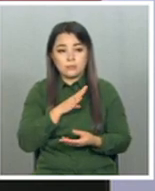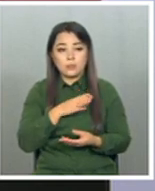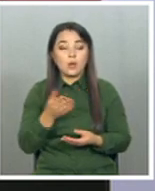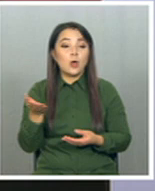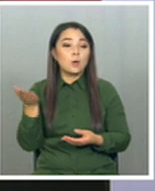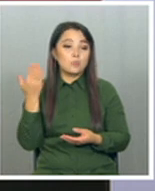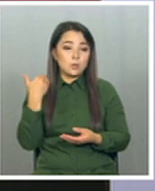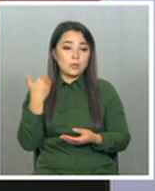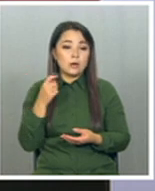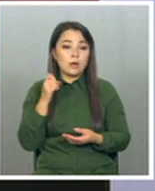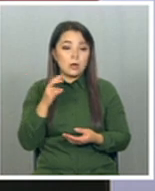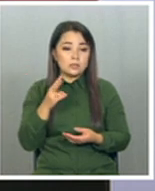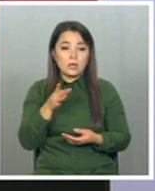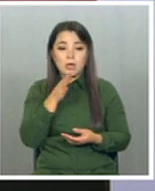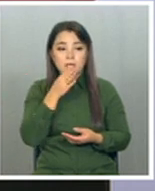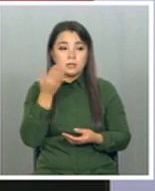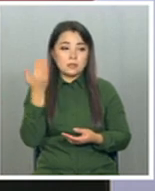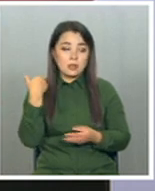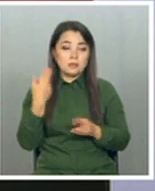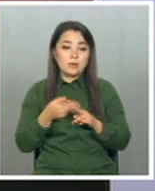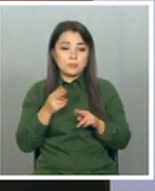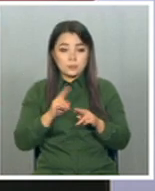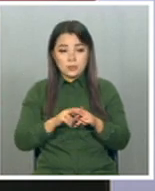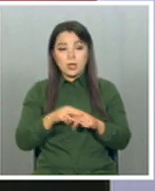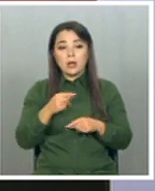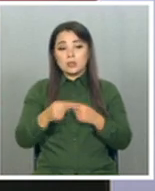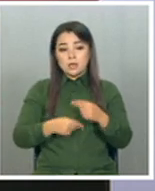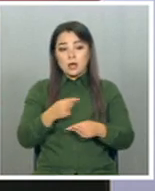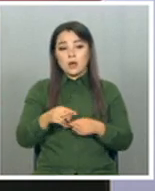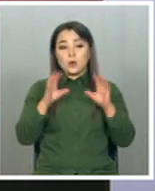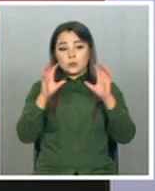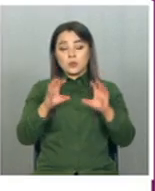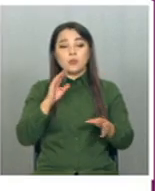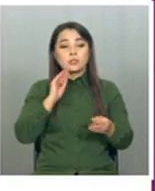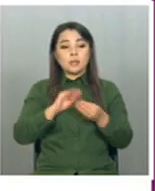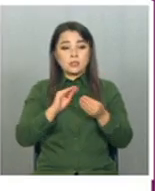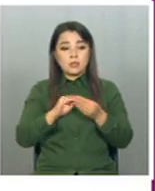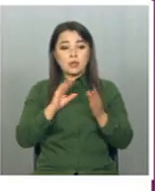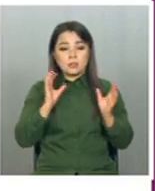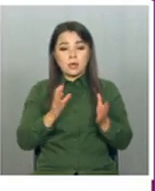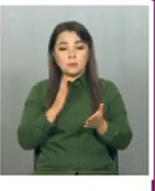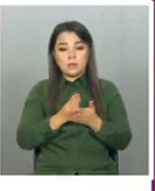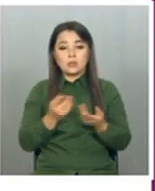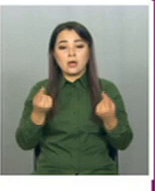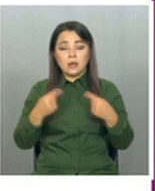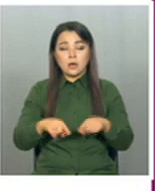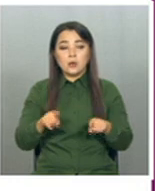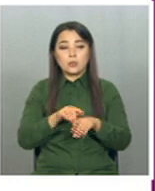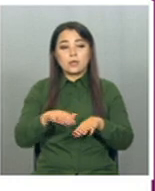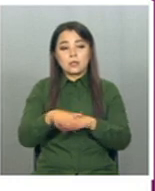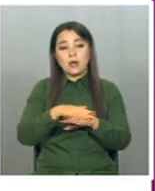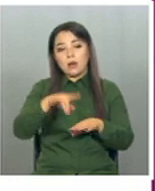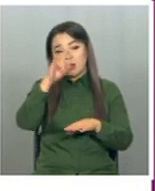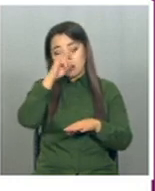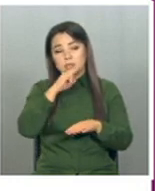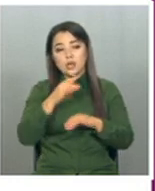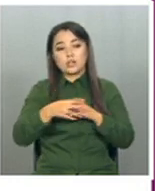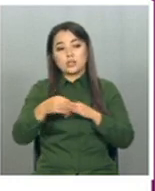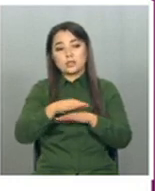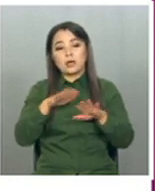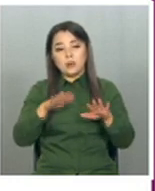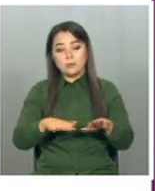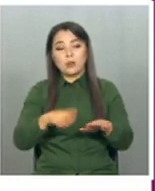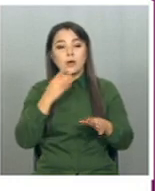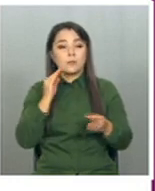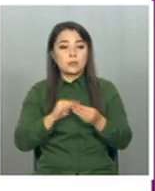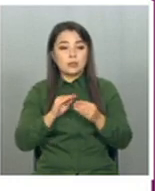Бұрынғы қандардың кезіндегі салт-дәстүрді сақтай отырып, ыдырап кеткен қазақ жерін бір